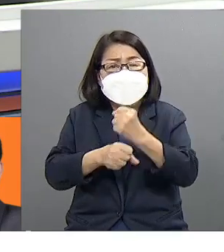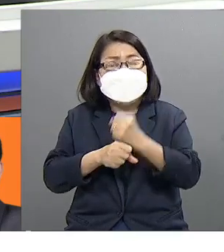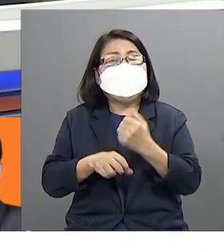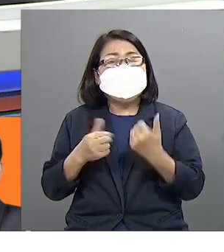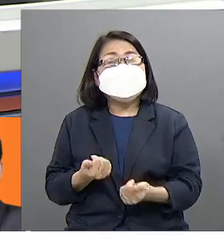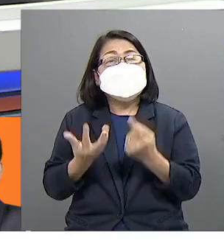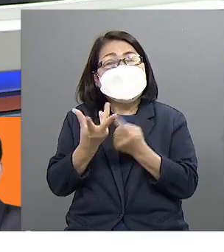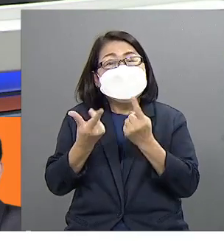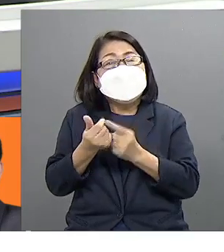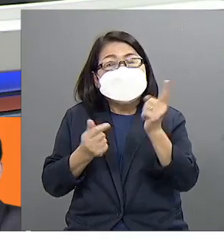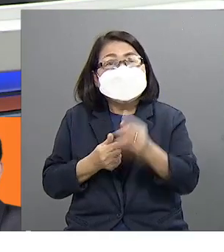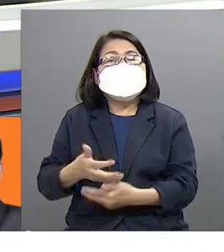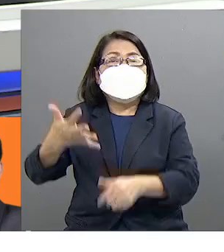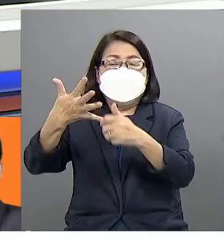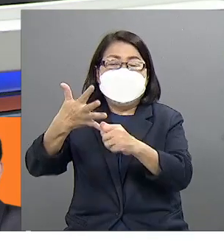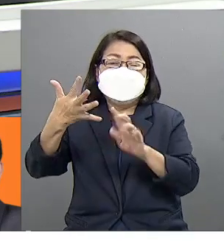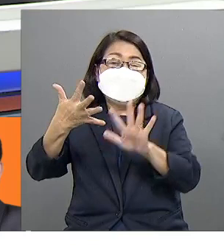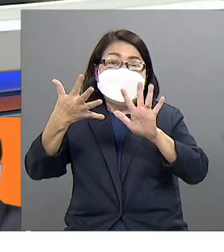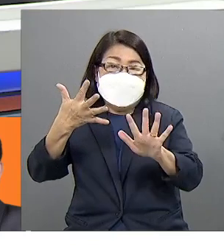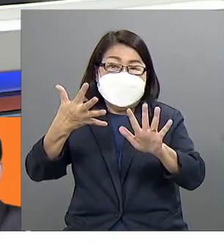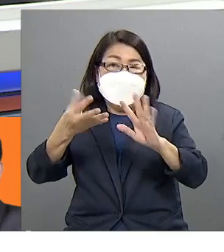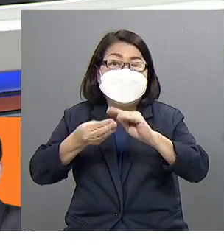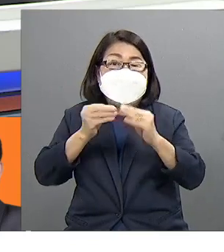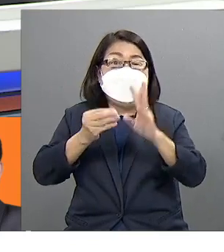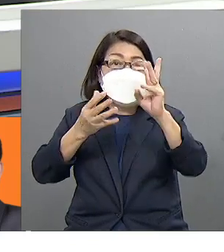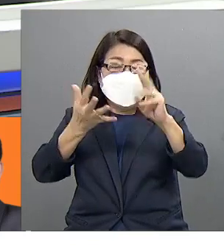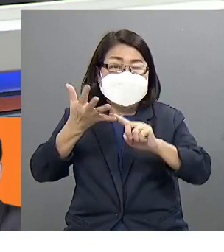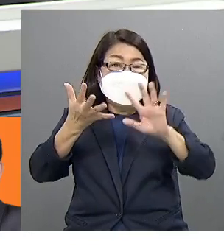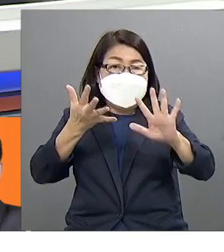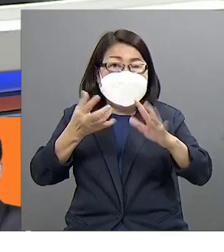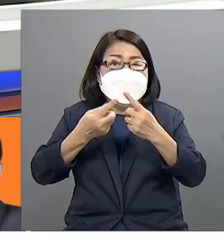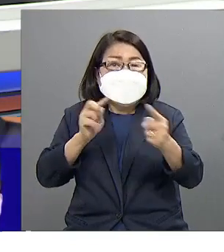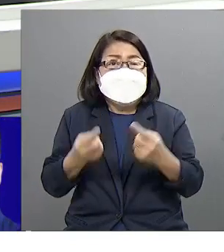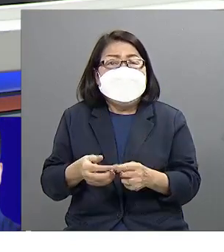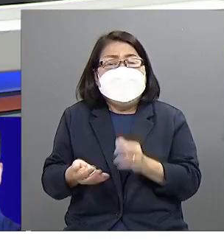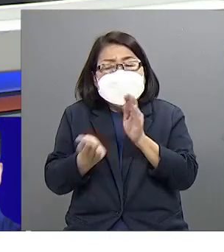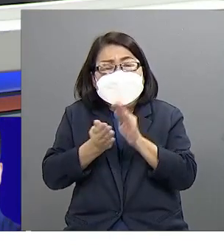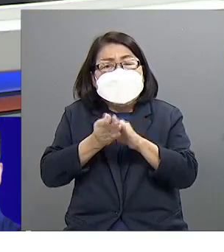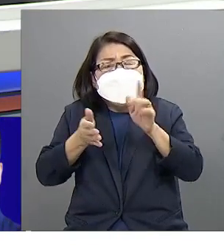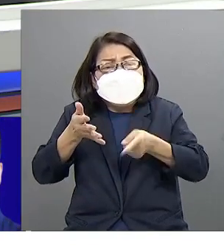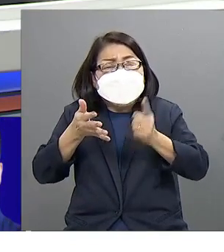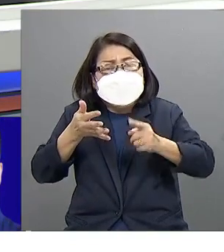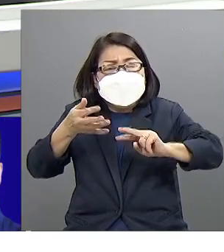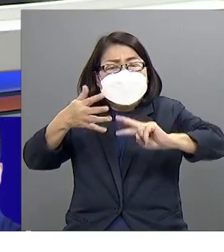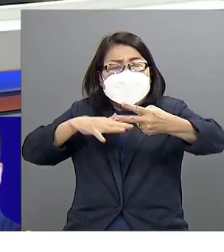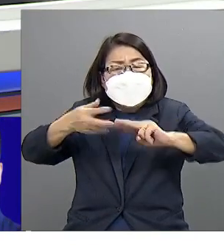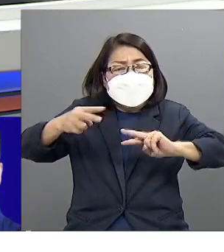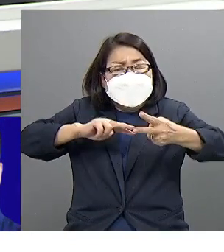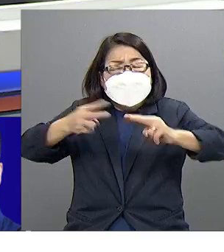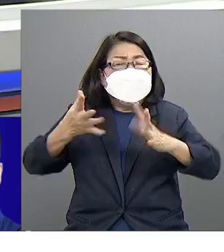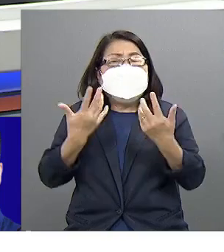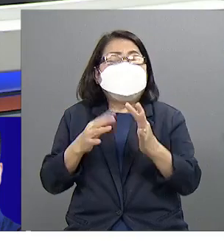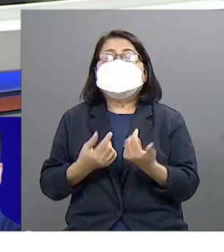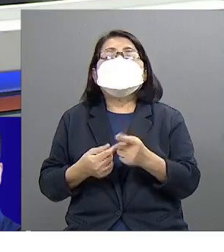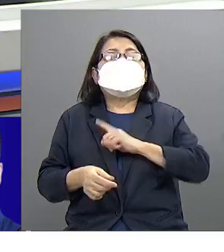าเป็นอันดับ5แต่ว่าอันดับของคุณอัศวินไม่ค่อยขยับเท่าไหร่นะคะก็มีการแถลงเปิดใจไป